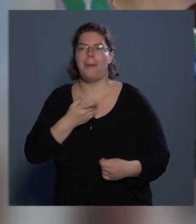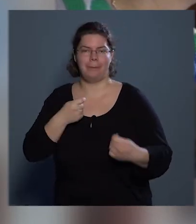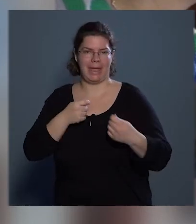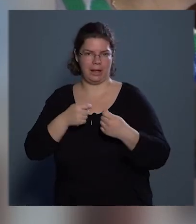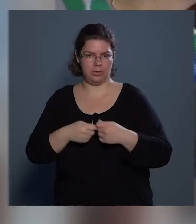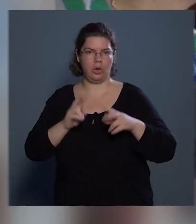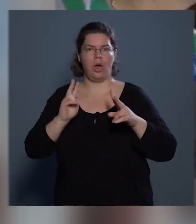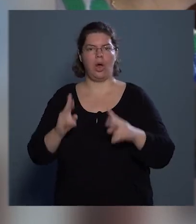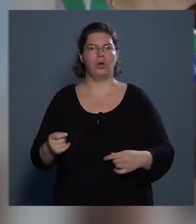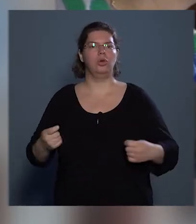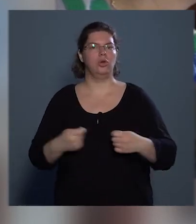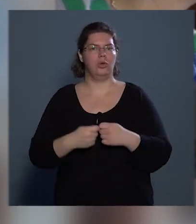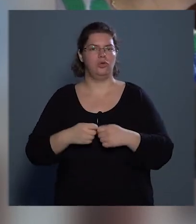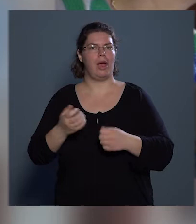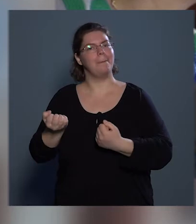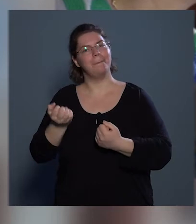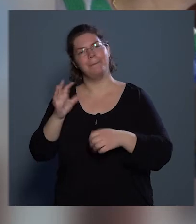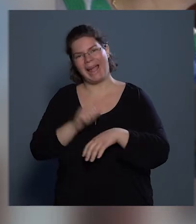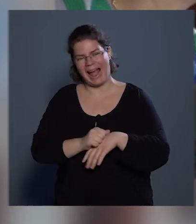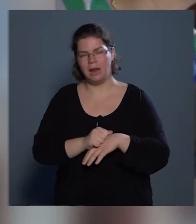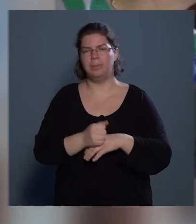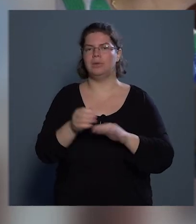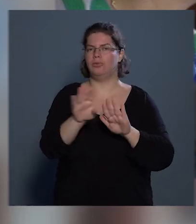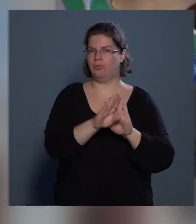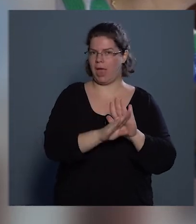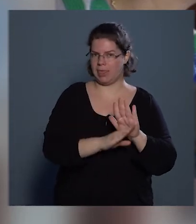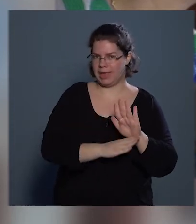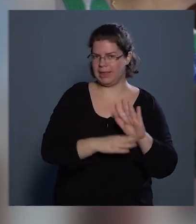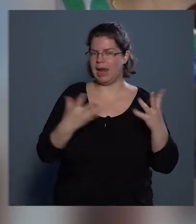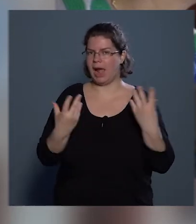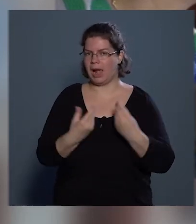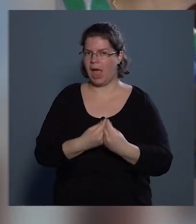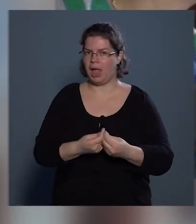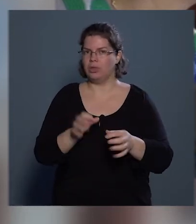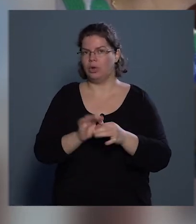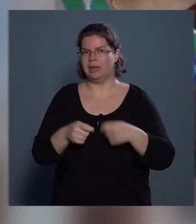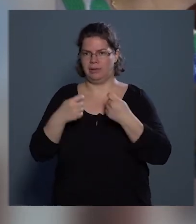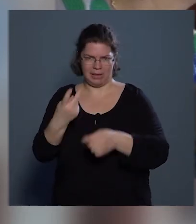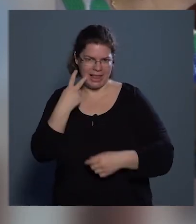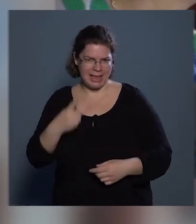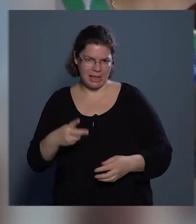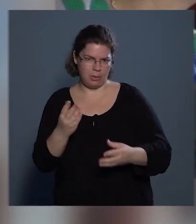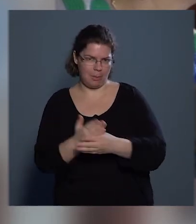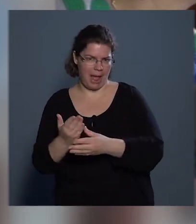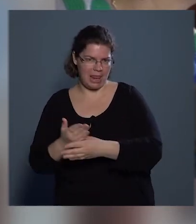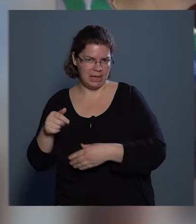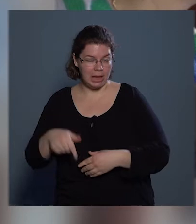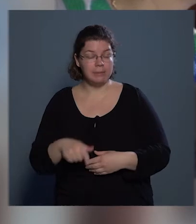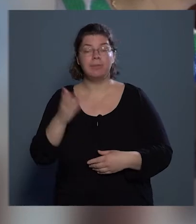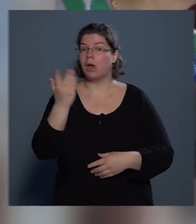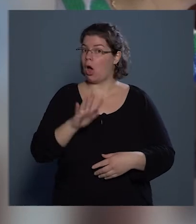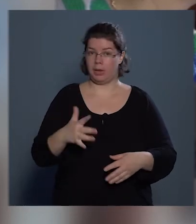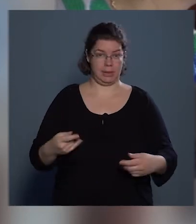akkor ugye közösen megállapított feltételekkel történik az átadás. Ezt látjátok a mellékletekben. Ha nem kötjük